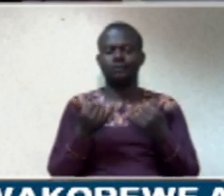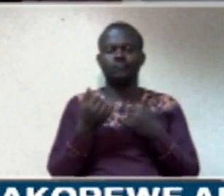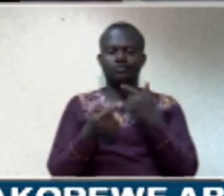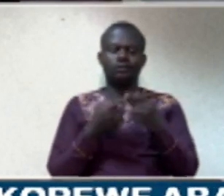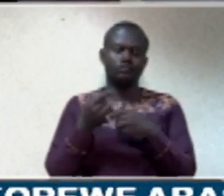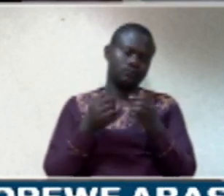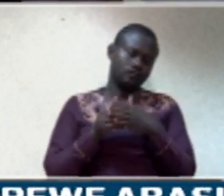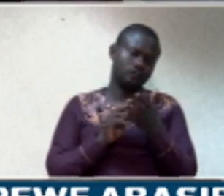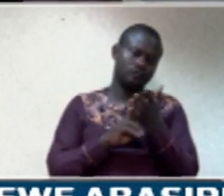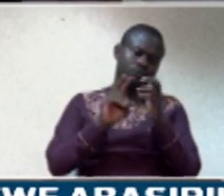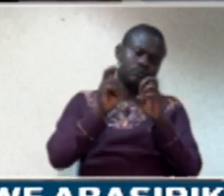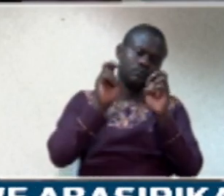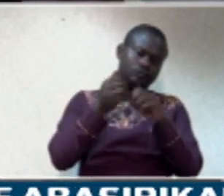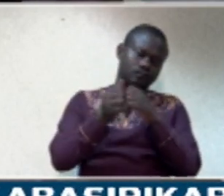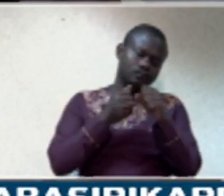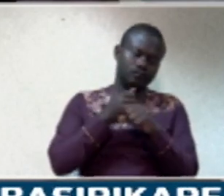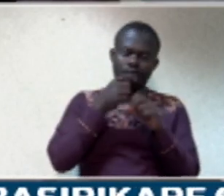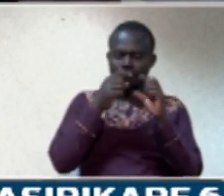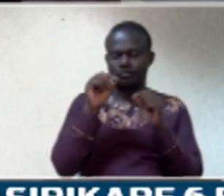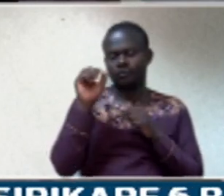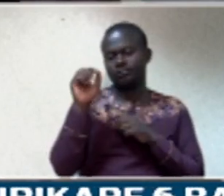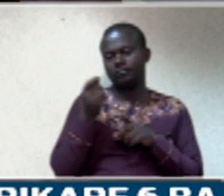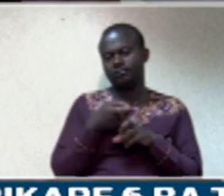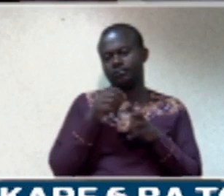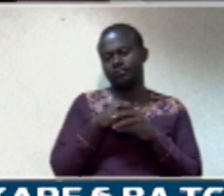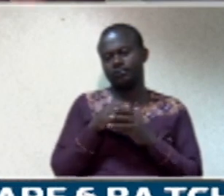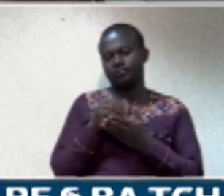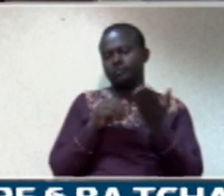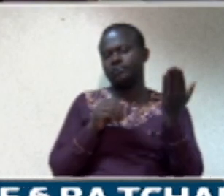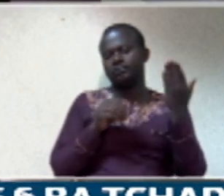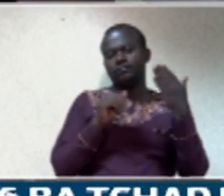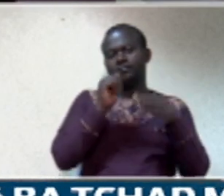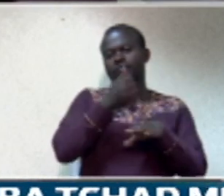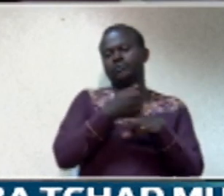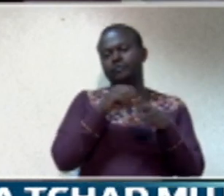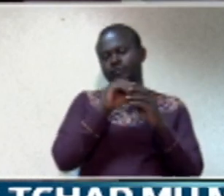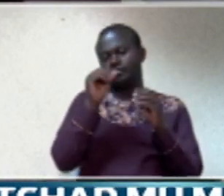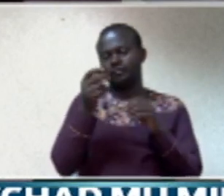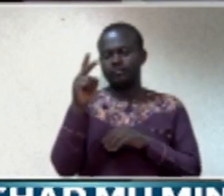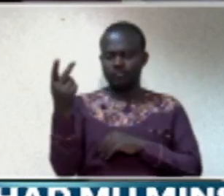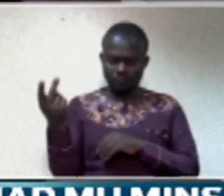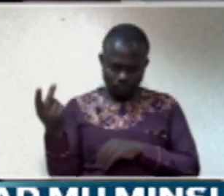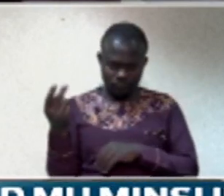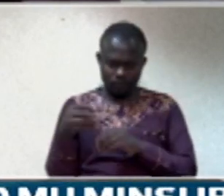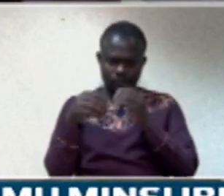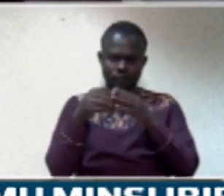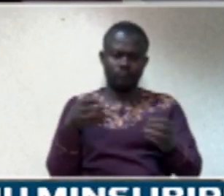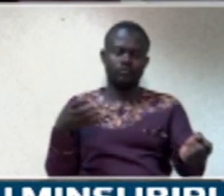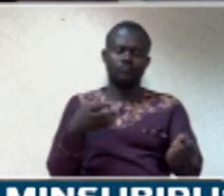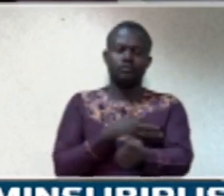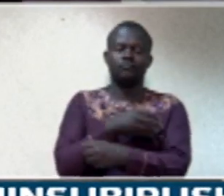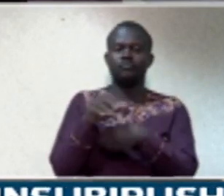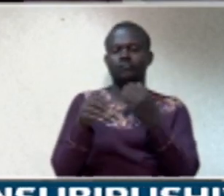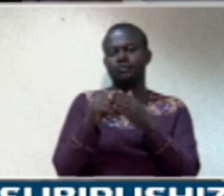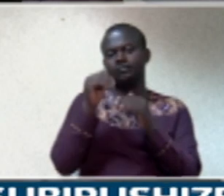twakomeje kwemeza ko iryo jambo rivamo ariko none uburyo bizabarwa hajyamo ikindi gika cya kabiri gihereza ububasha